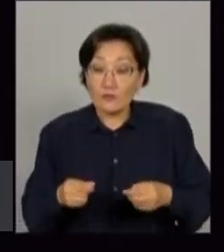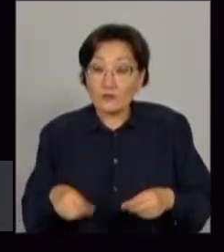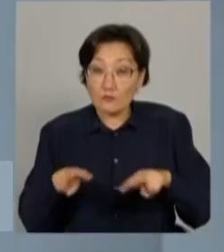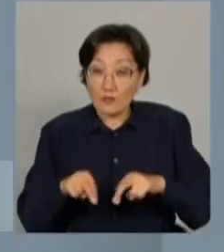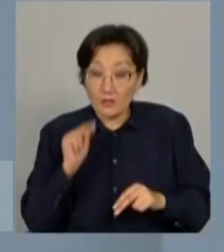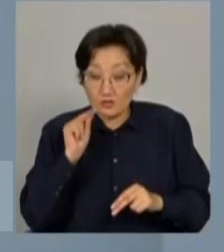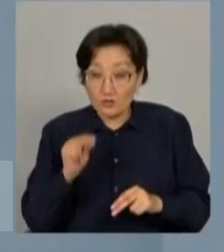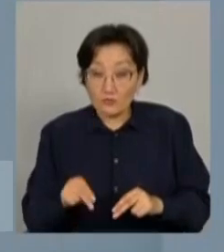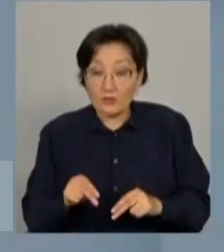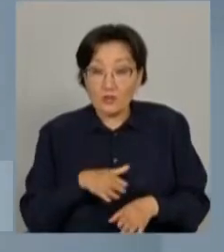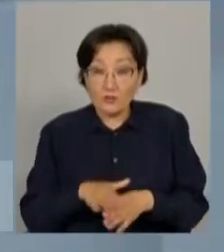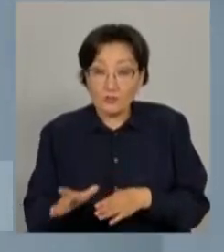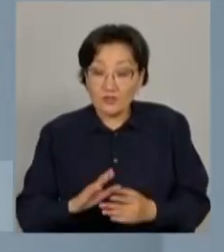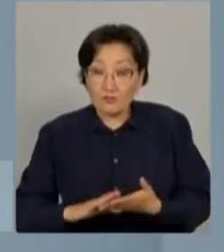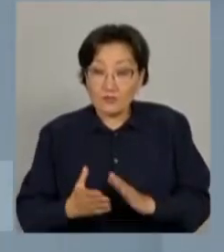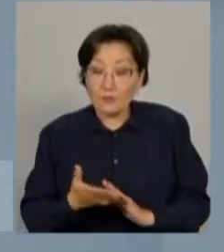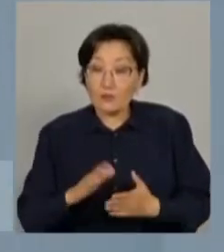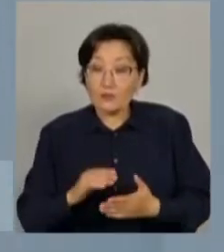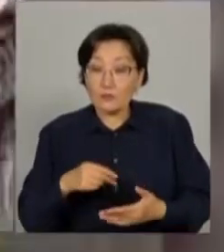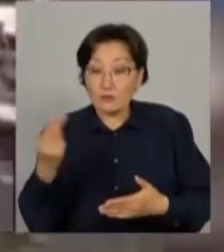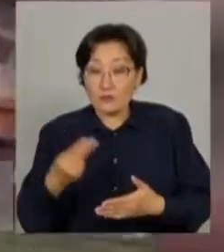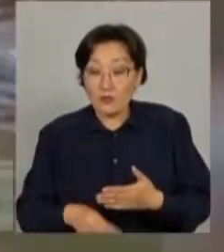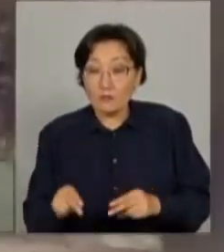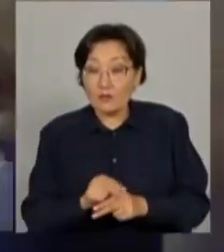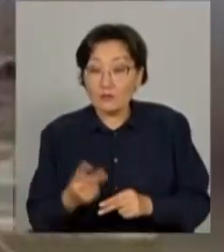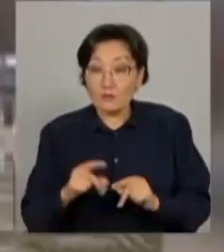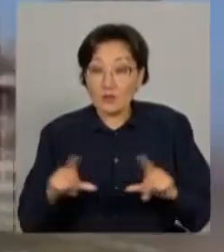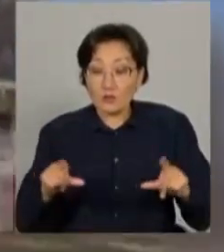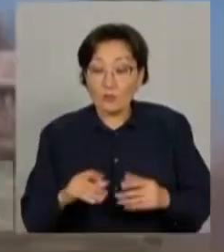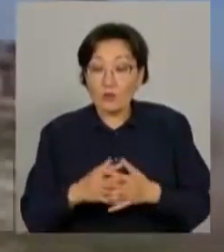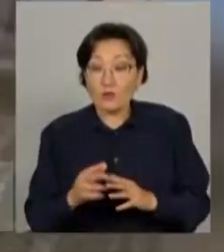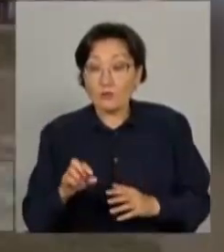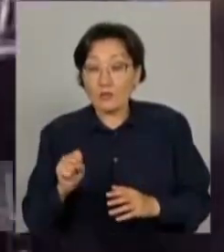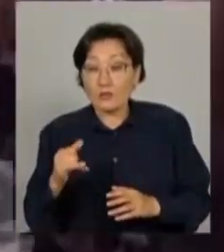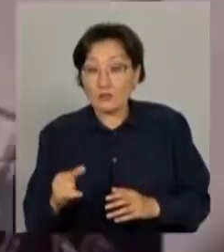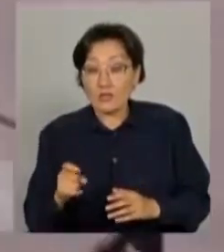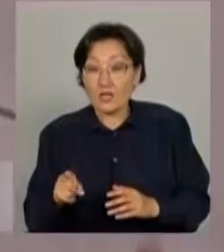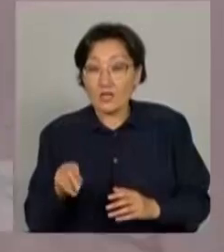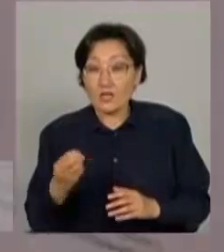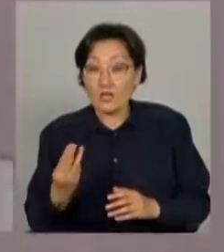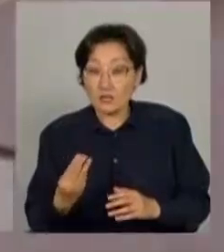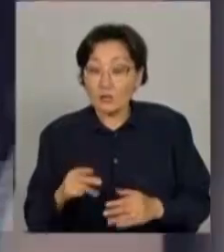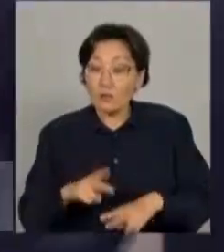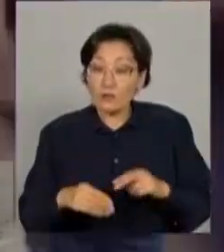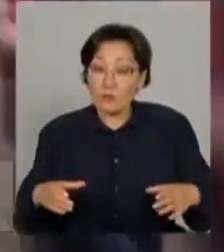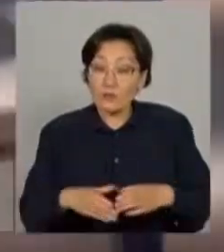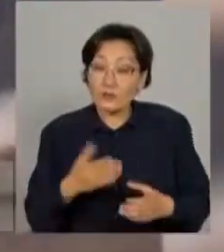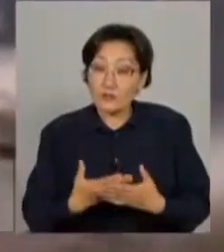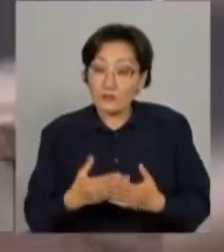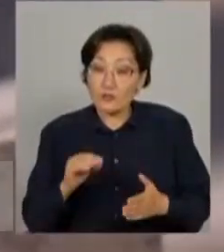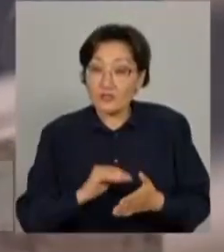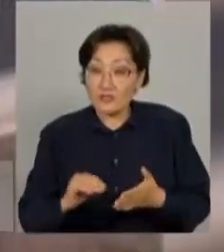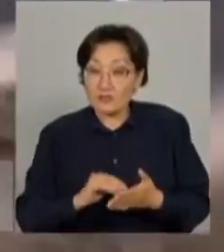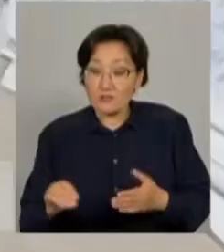финмониторингу, подозреваемый не выполнил условия договора по ремонту двух школ в селах Сарбастау и Карагаш. Застройщик предположительно